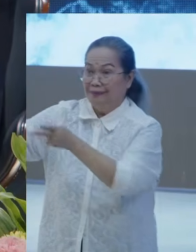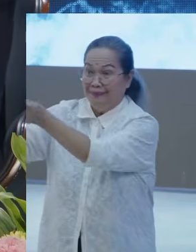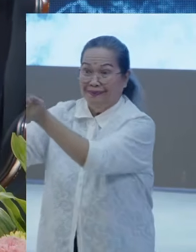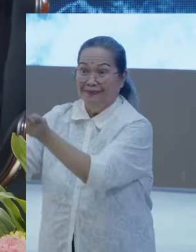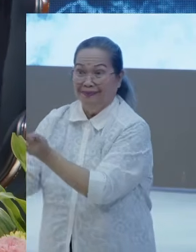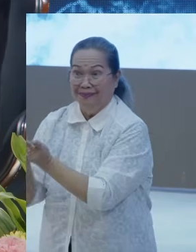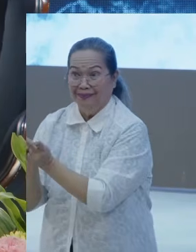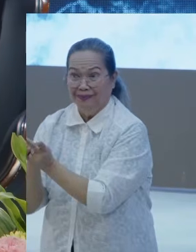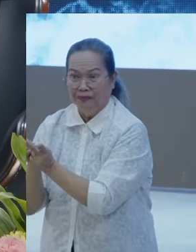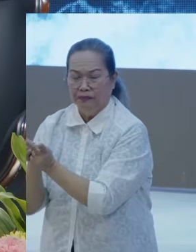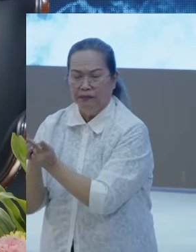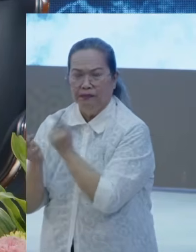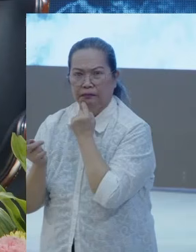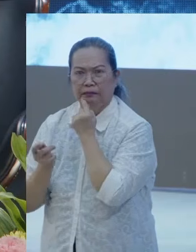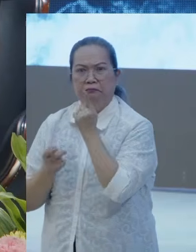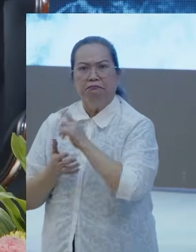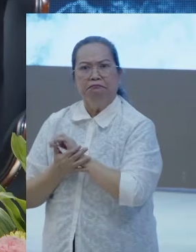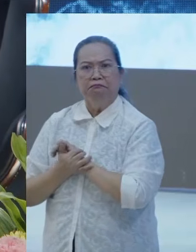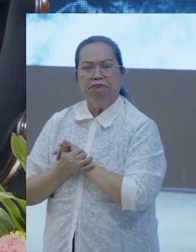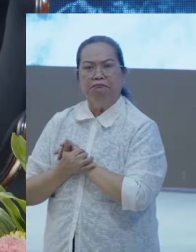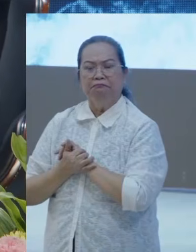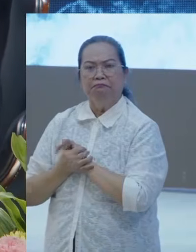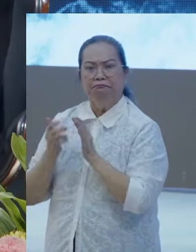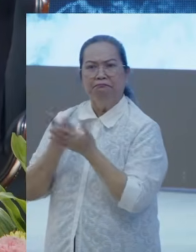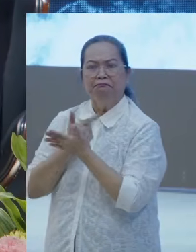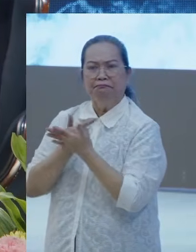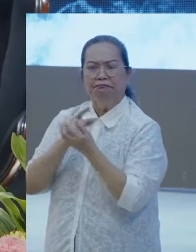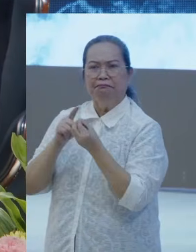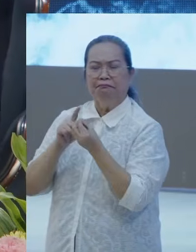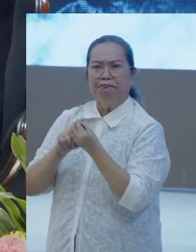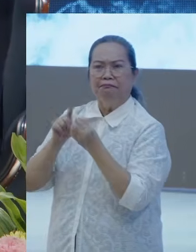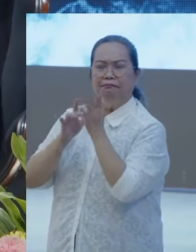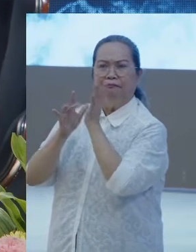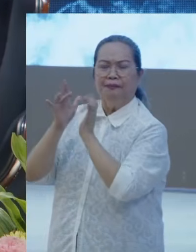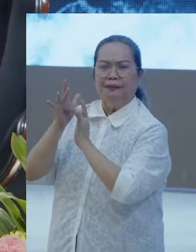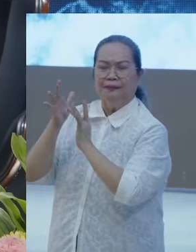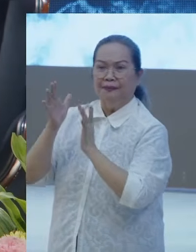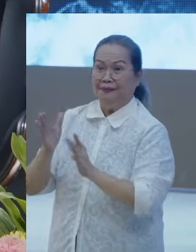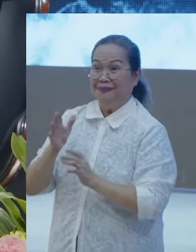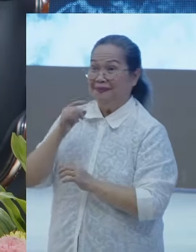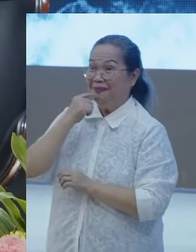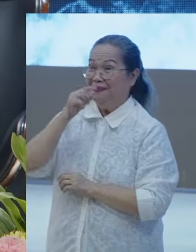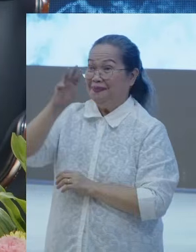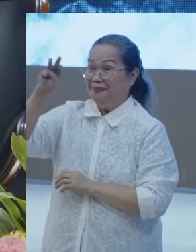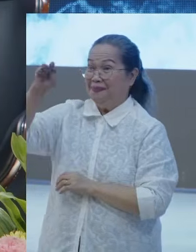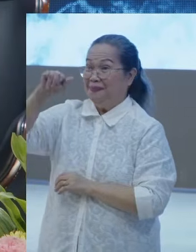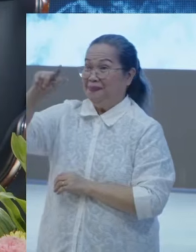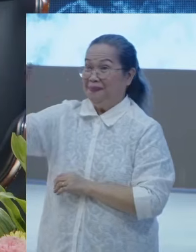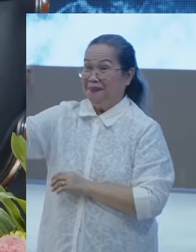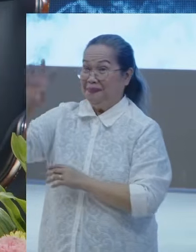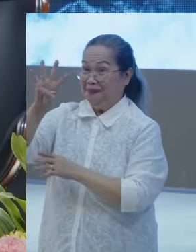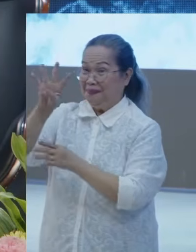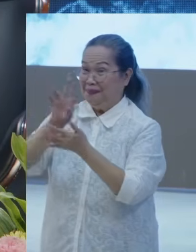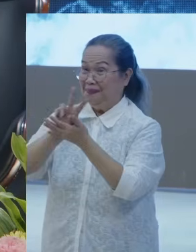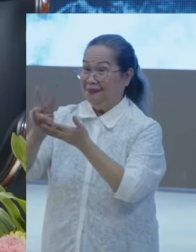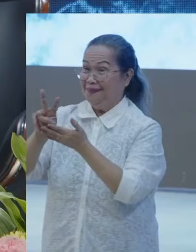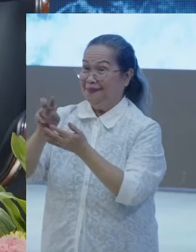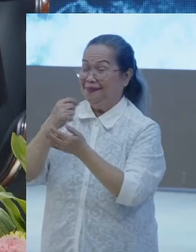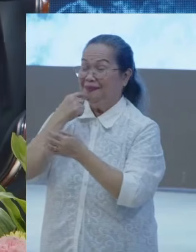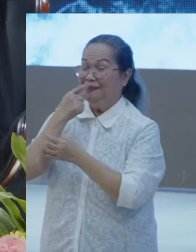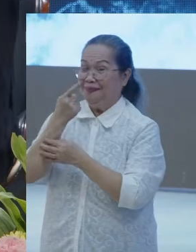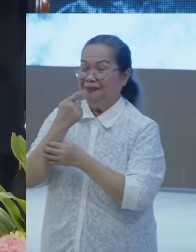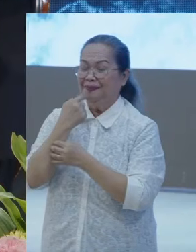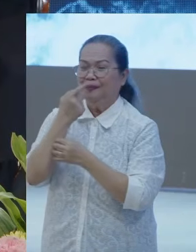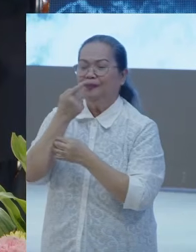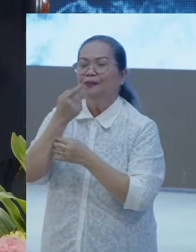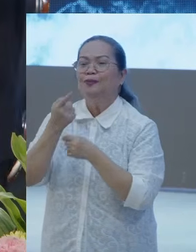doon sa gospel according to Jesus. Sa Matthew chapter 4 verse 17, nung siya ay nag-umpisa